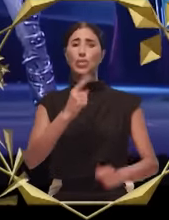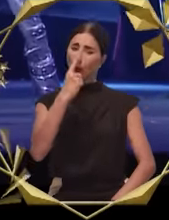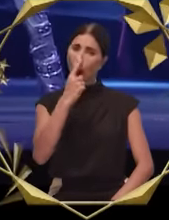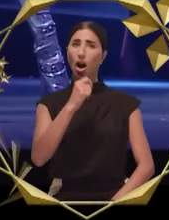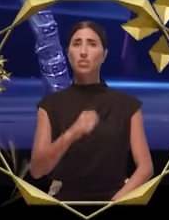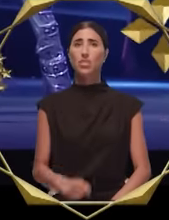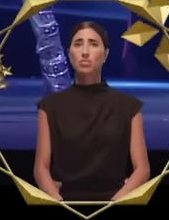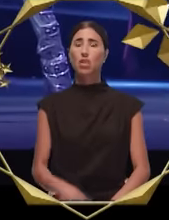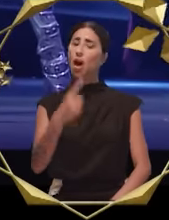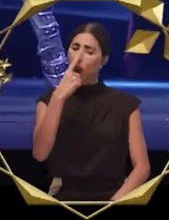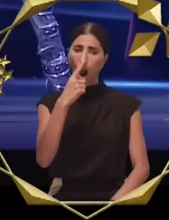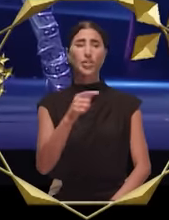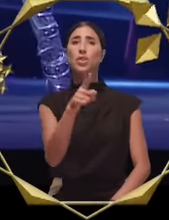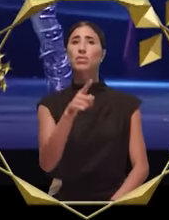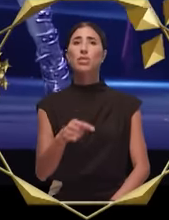سننفذ كل ما